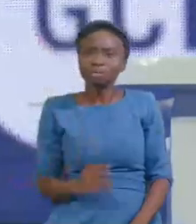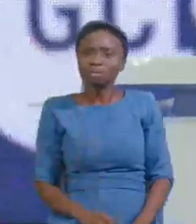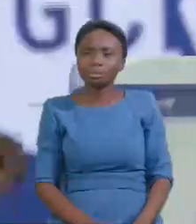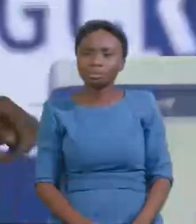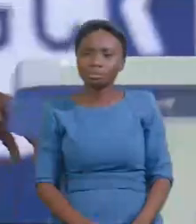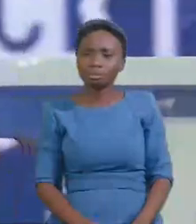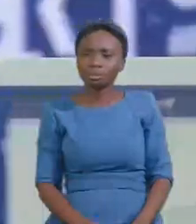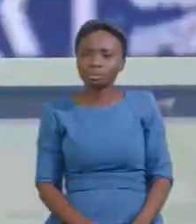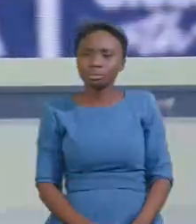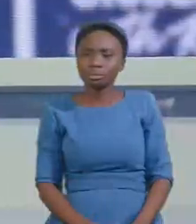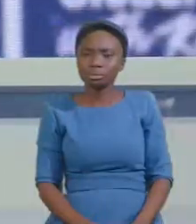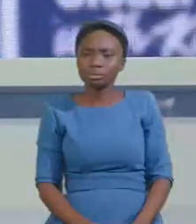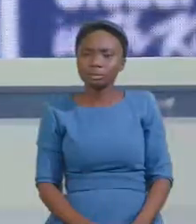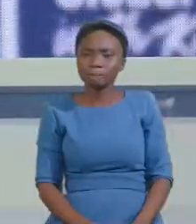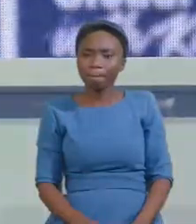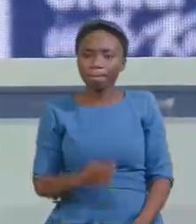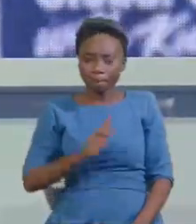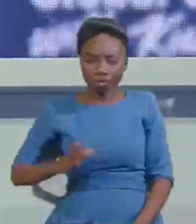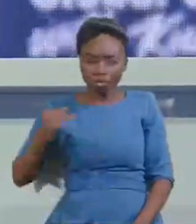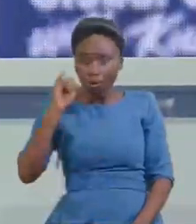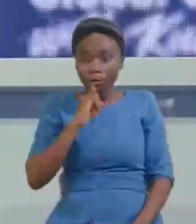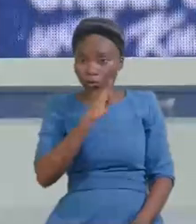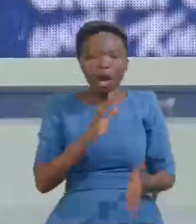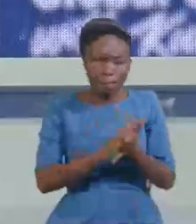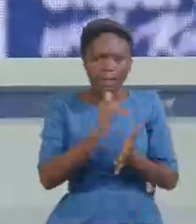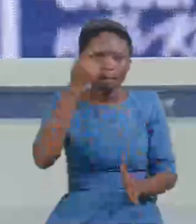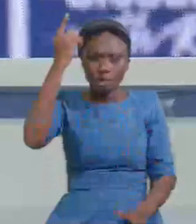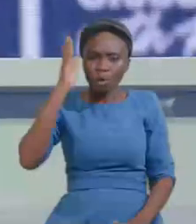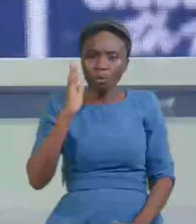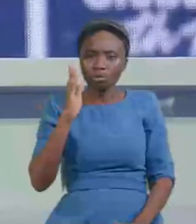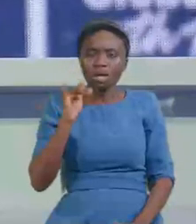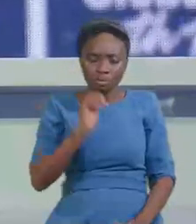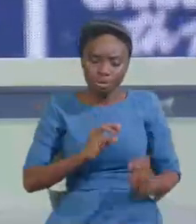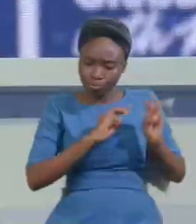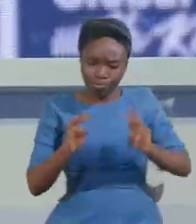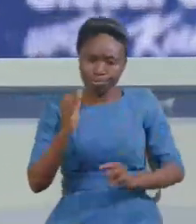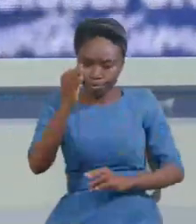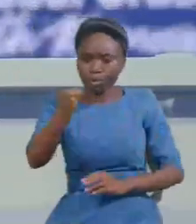Moïse a cru en Dieu en étendant la verge.